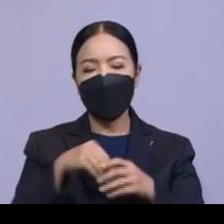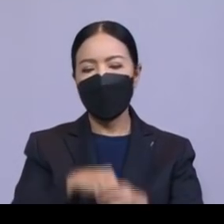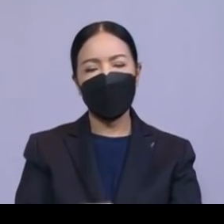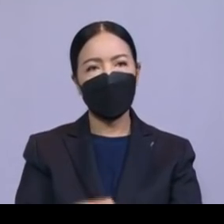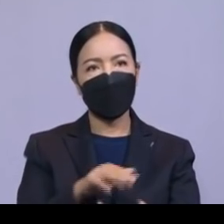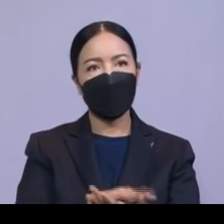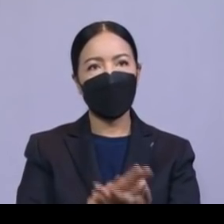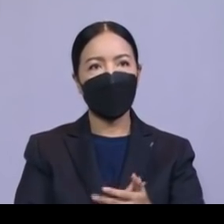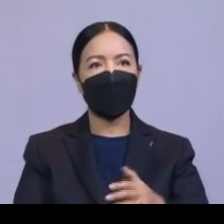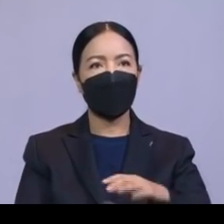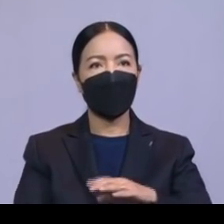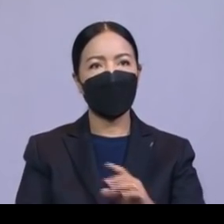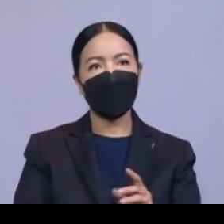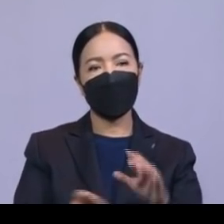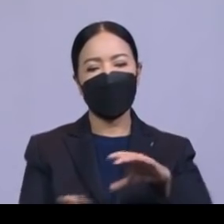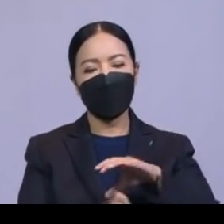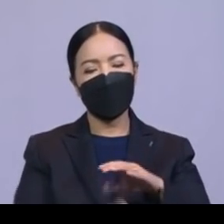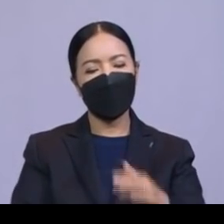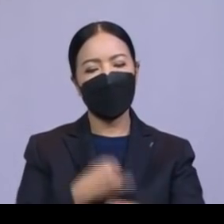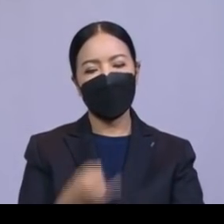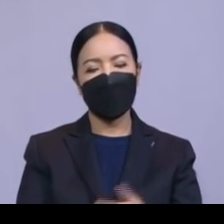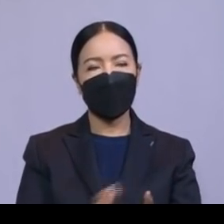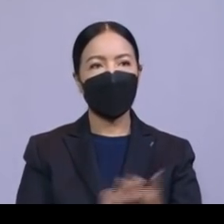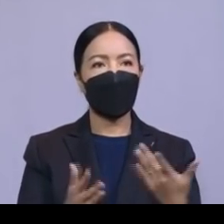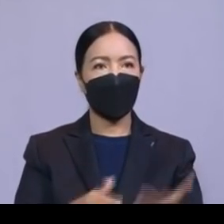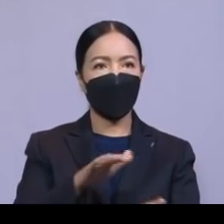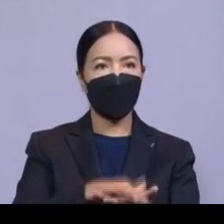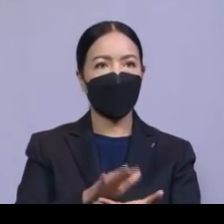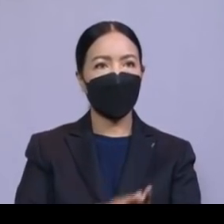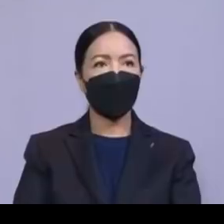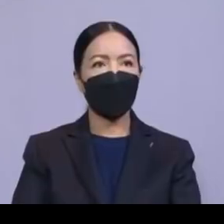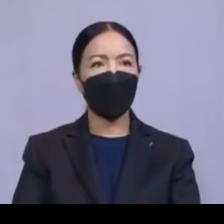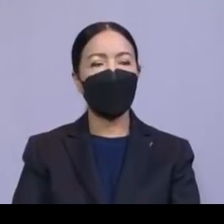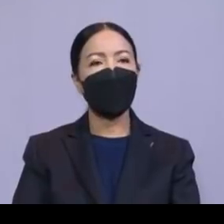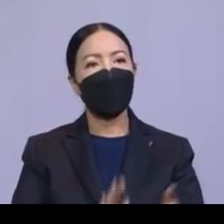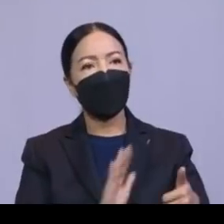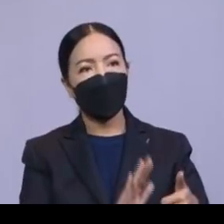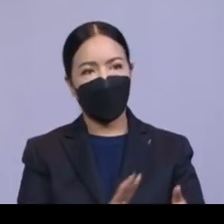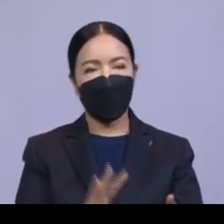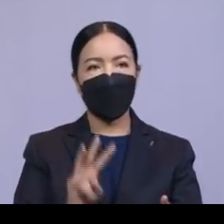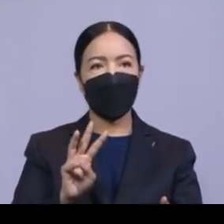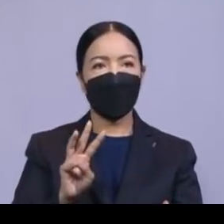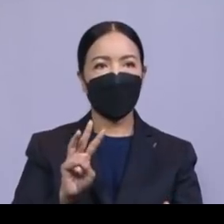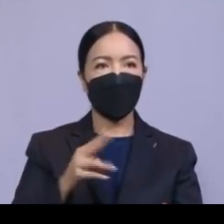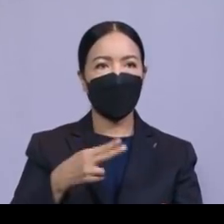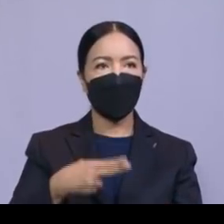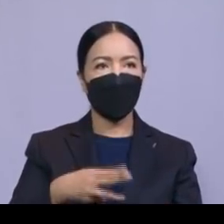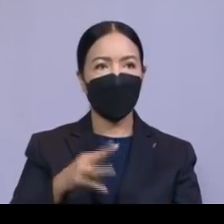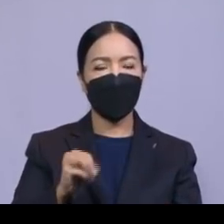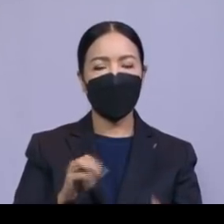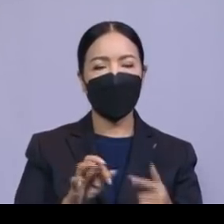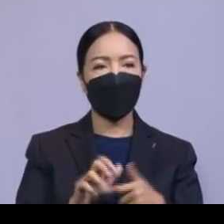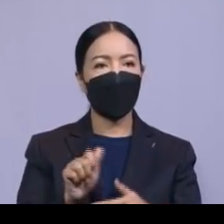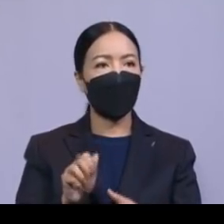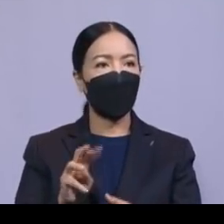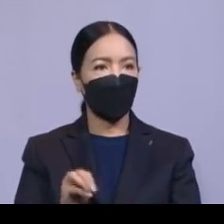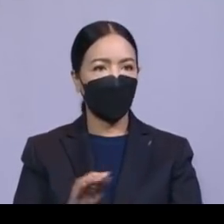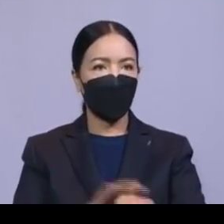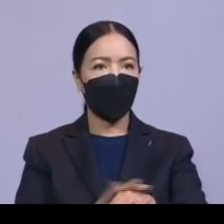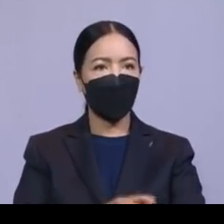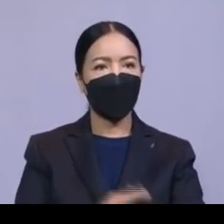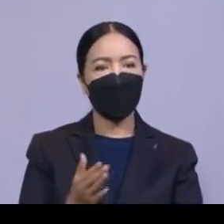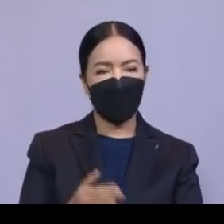อยู่ในโรงเรียนนี้นะคะเนี่ยสิ้นเสียงครั้งแล้วถามว่าโรงเรียนนี้เป็นโรงเรียนของใครไปโรงเรียนของบอมผิวสุขสวัสดิ์ณอยุธยาค่ะหรือรู้จักกันในนาม